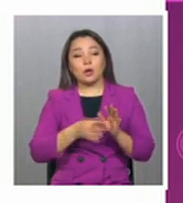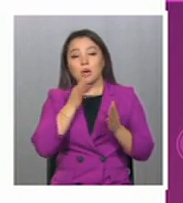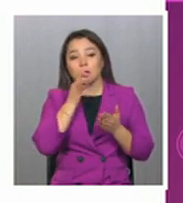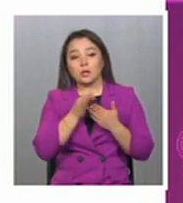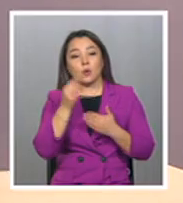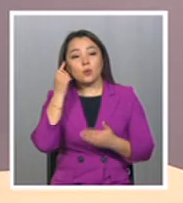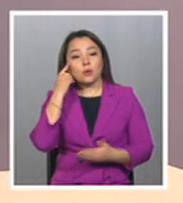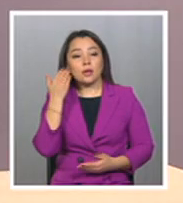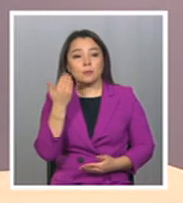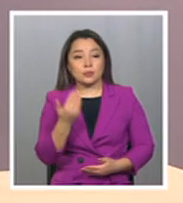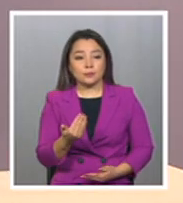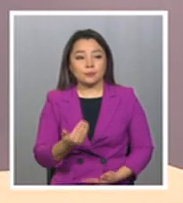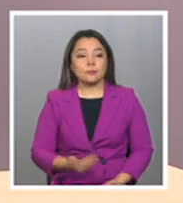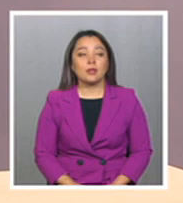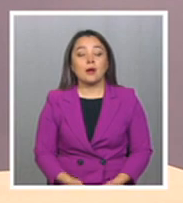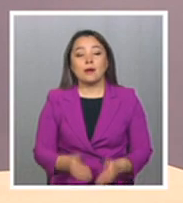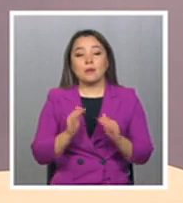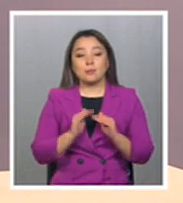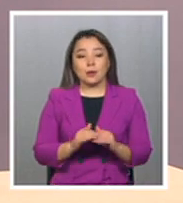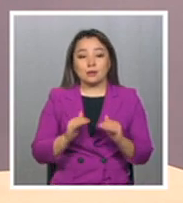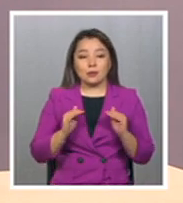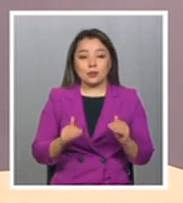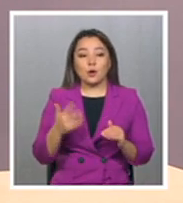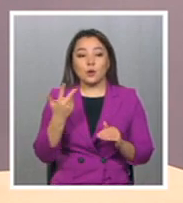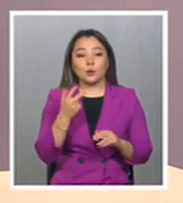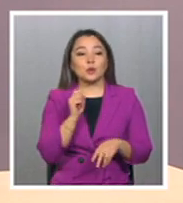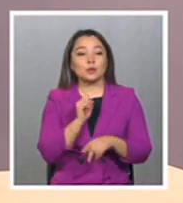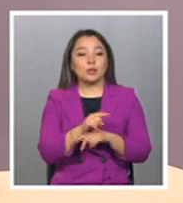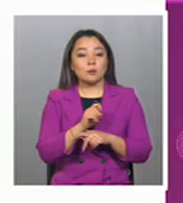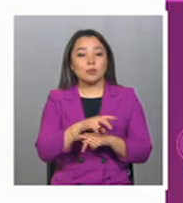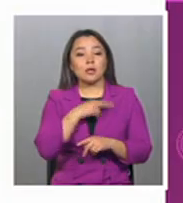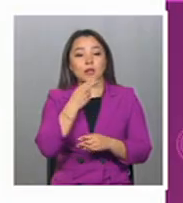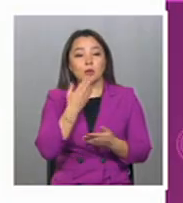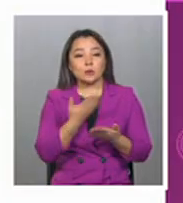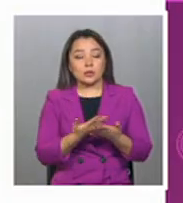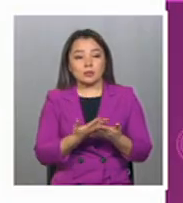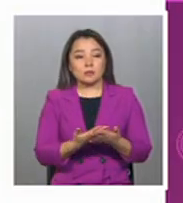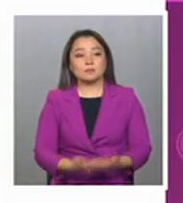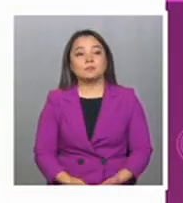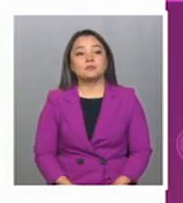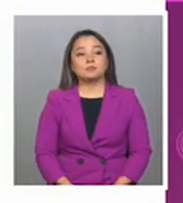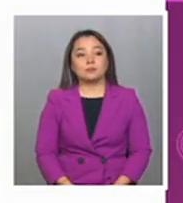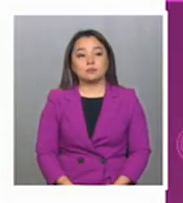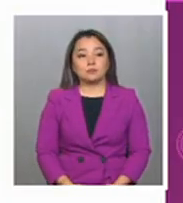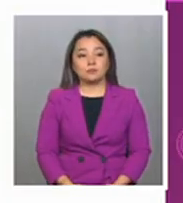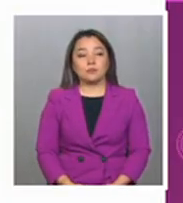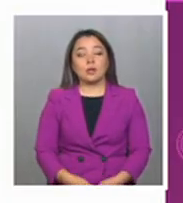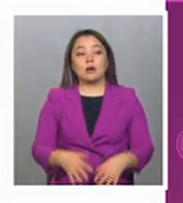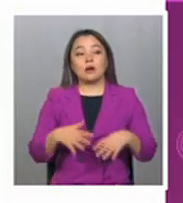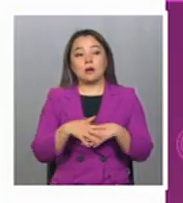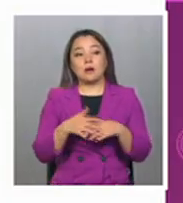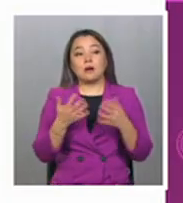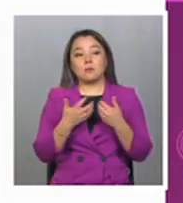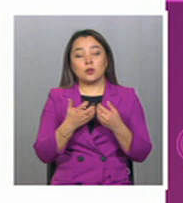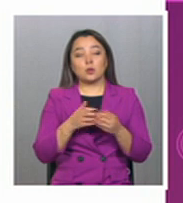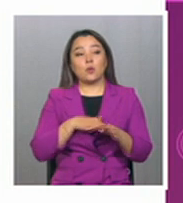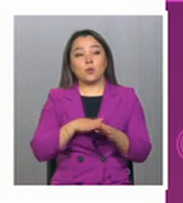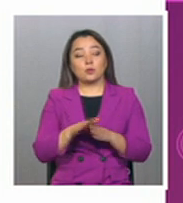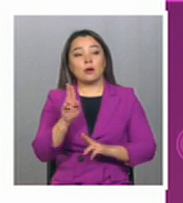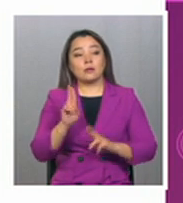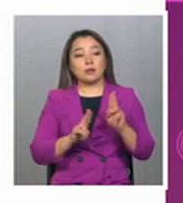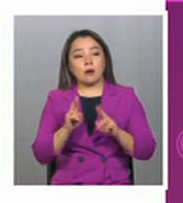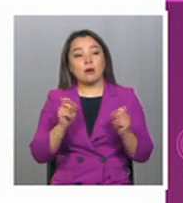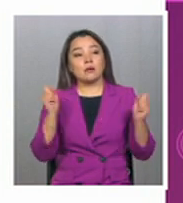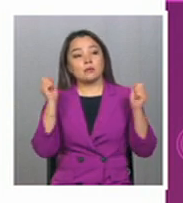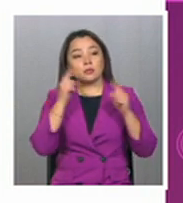ойлаймын. Балалар, 3-ші тапсырмаға назар аударыңдар. Амалдардың орындалу тәртібін